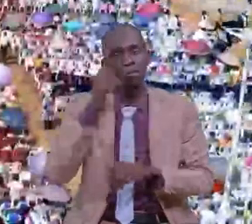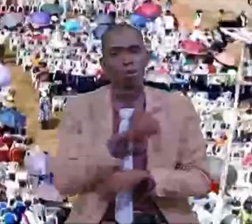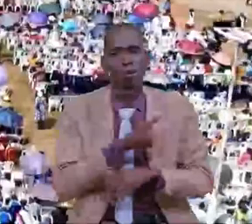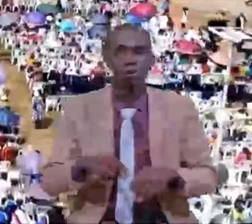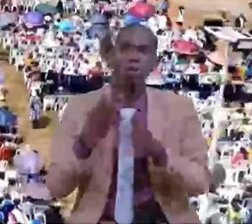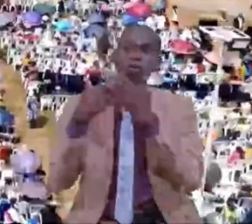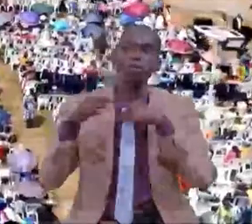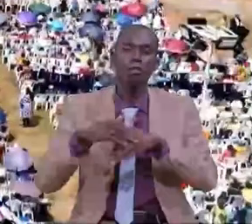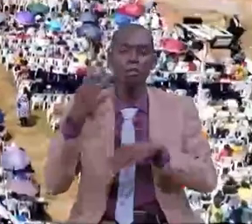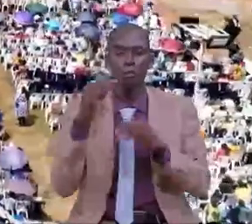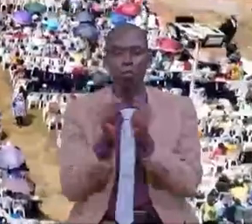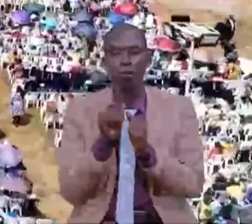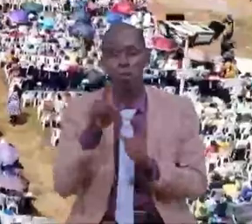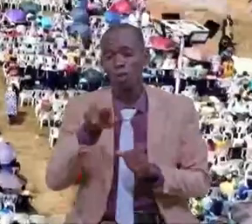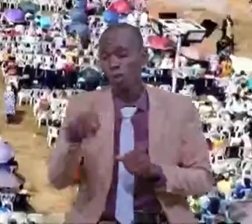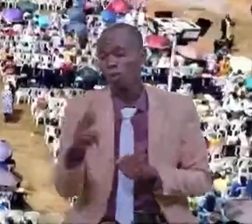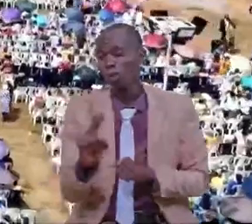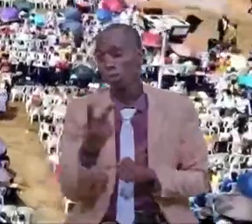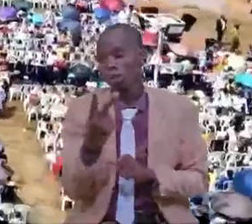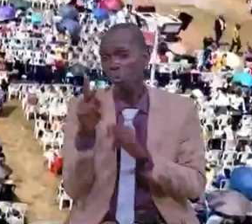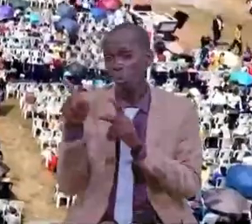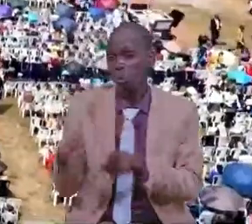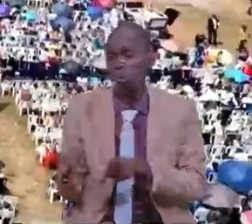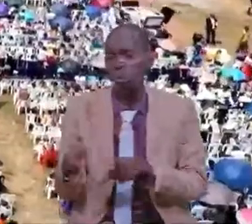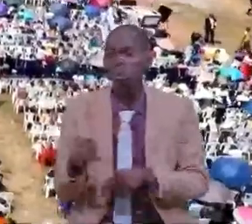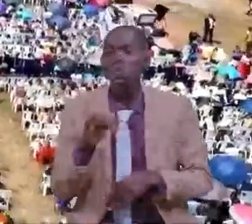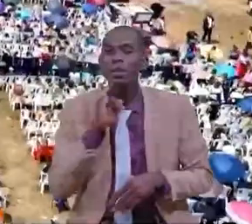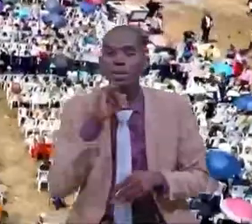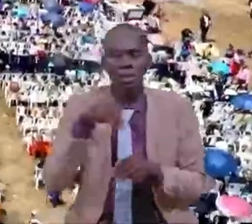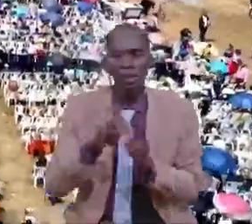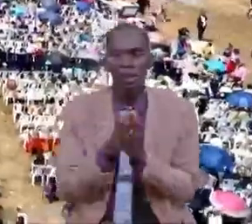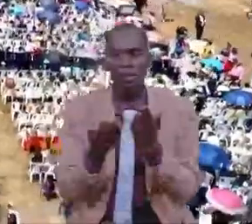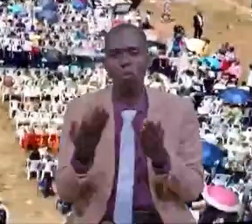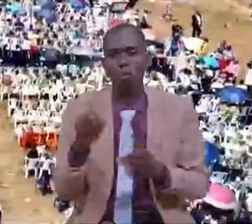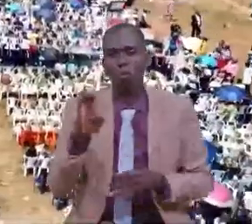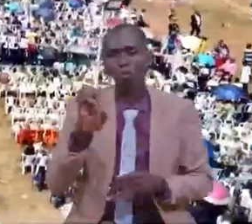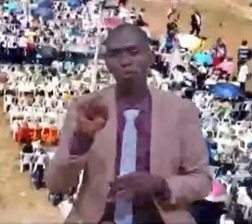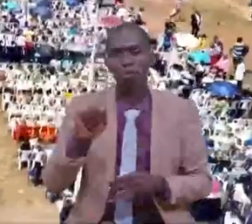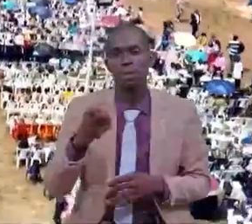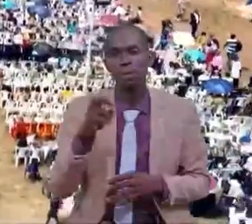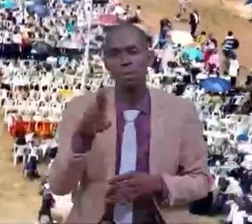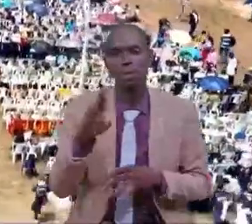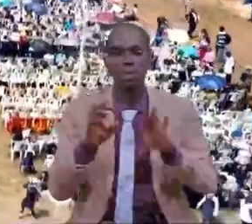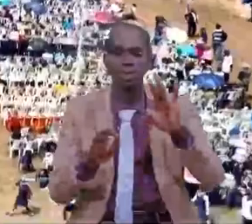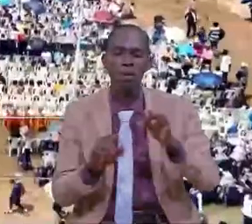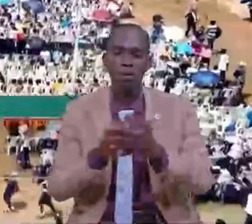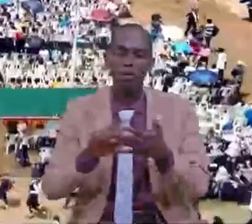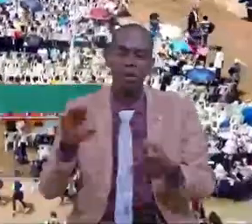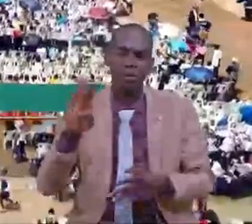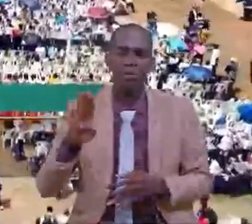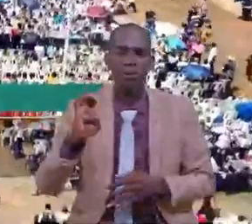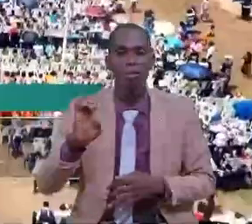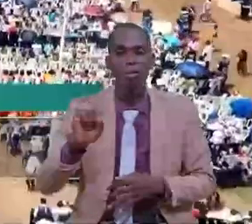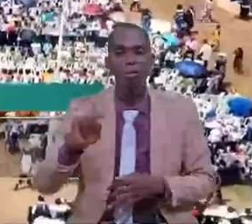armées était avec lui. La deuxième personne que je vous montre est en Esther 9. Je vais vous lire là